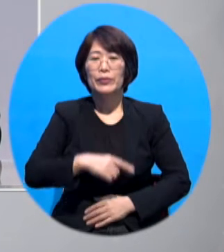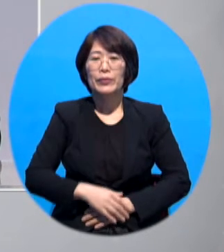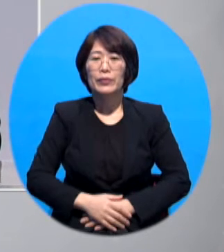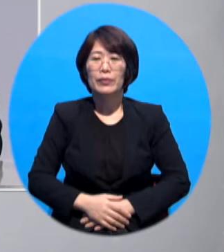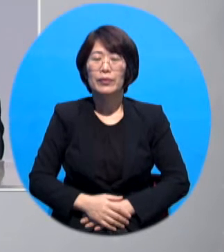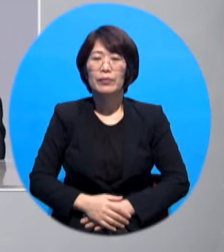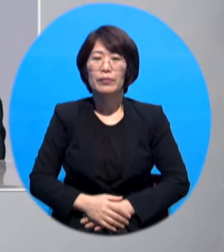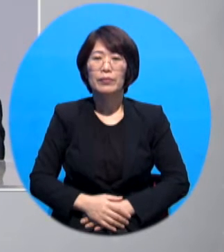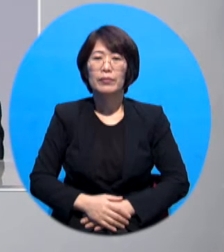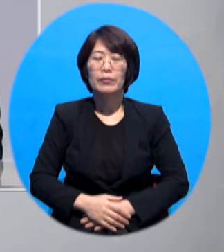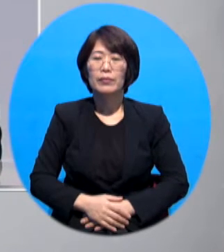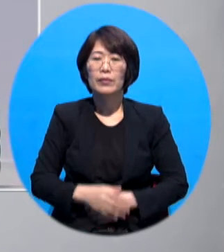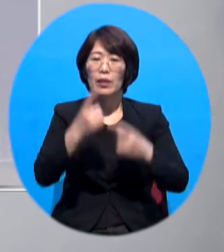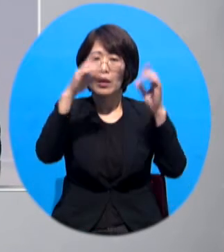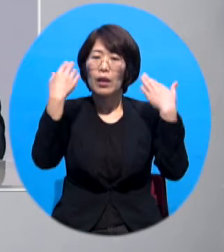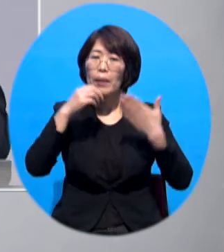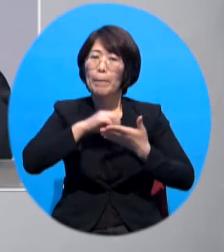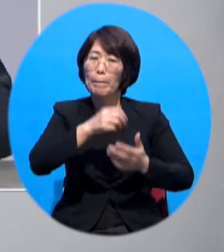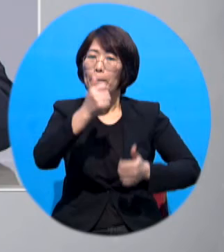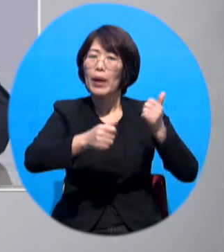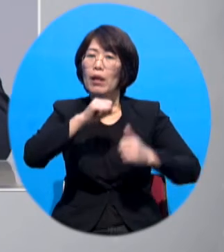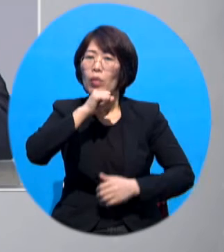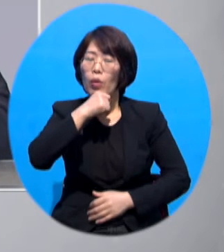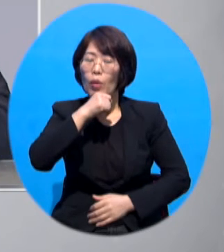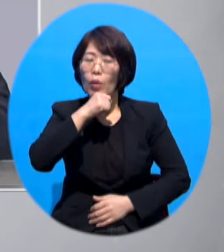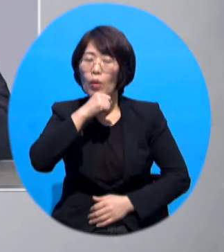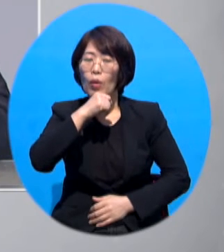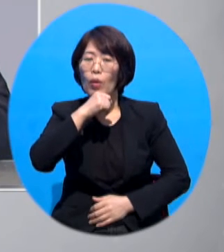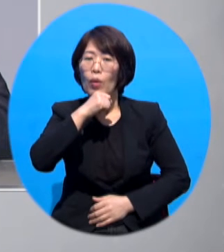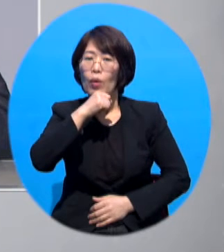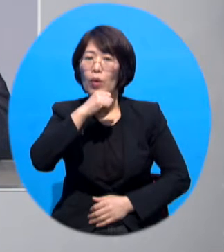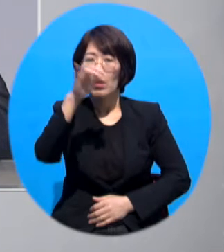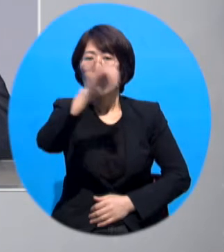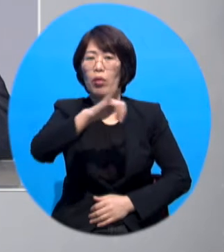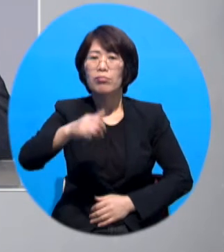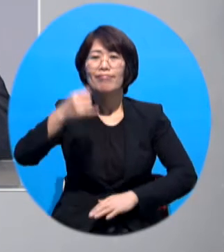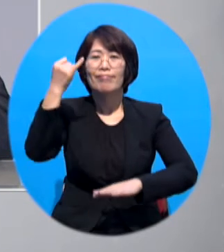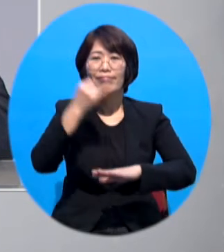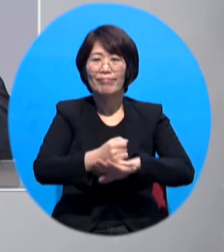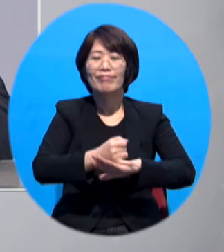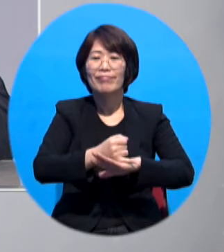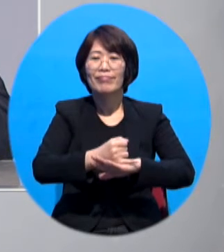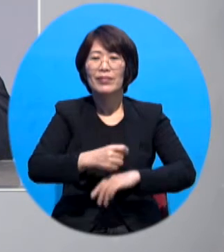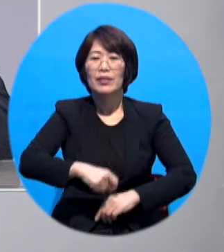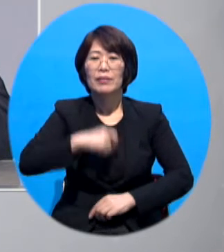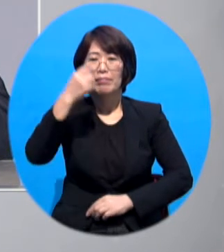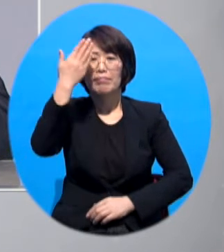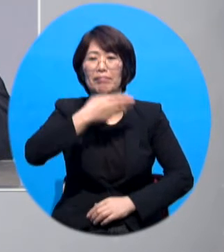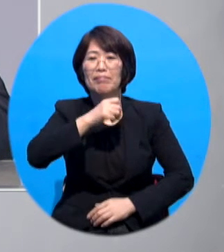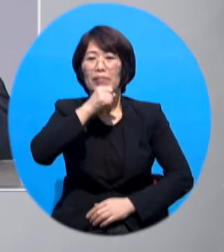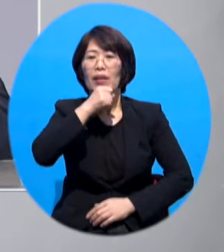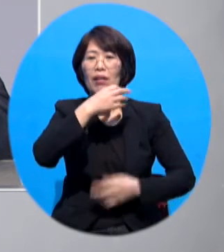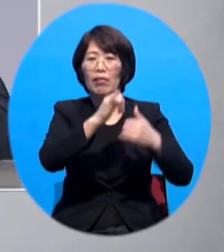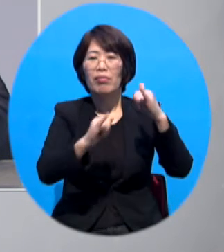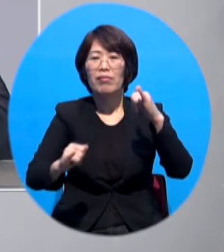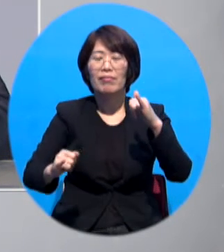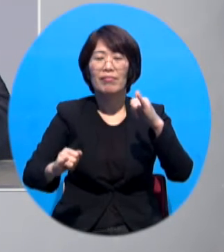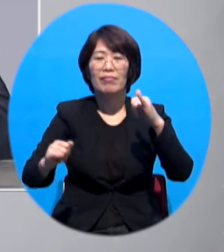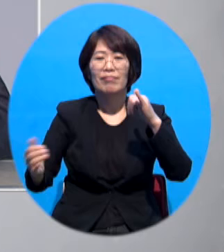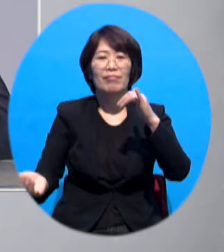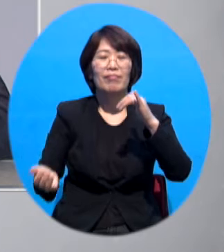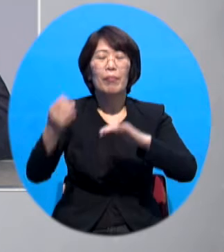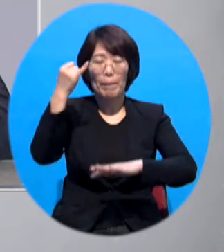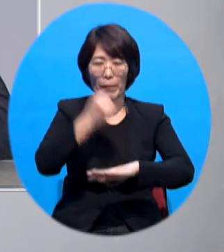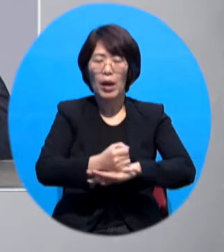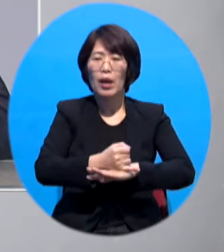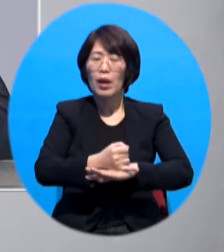예 스 목섬 점수가 이제 전국 최하의 청렴도 역대 최하위로 추락했다